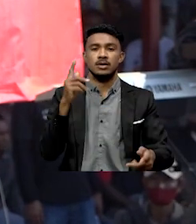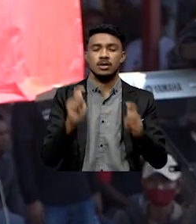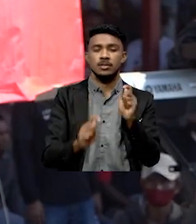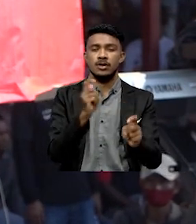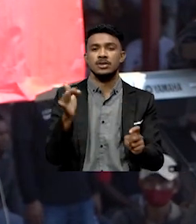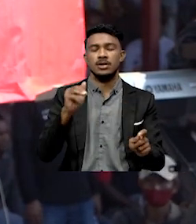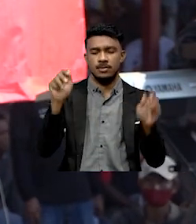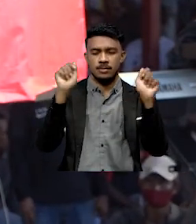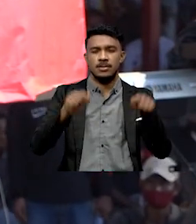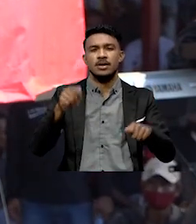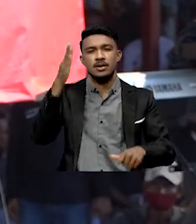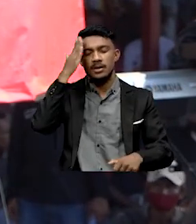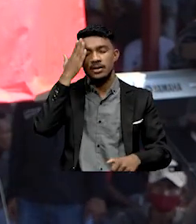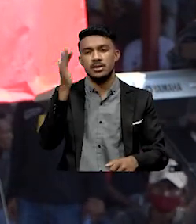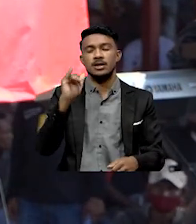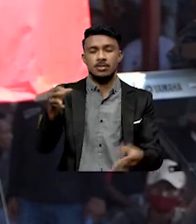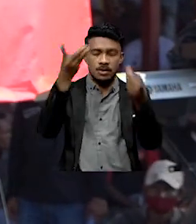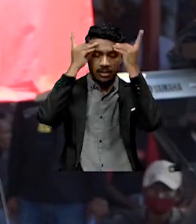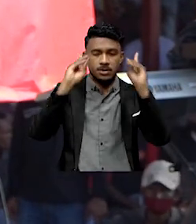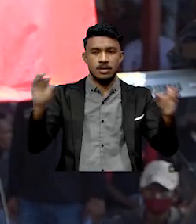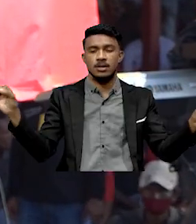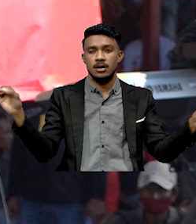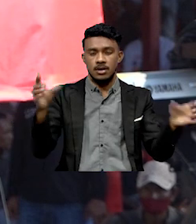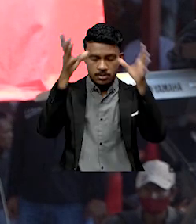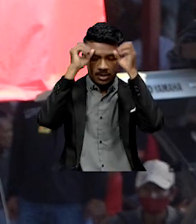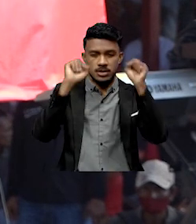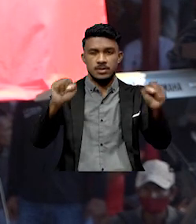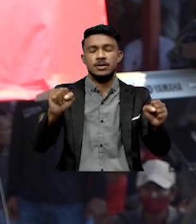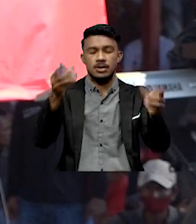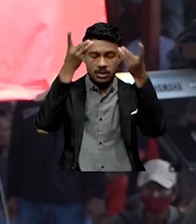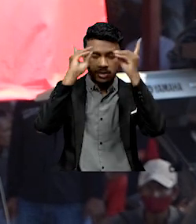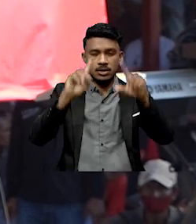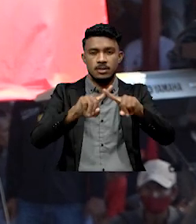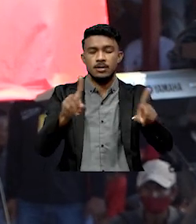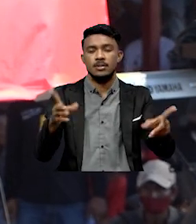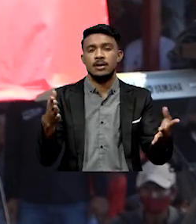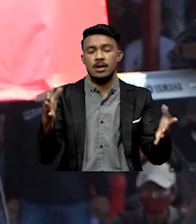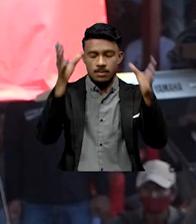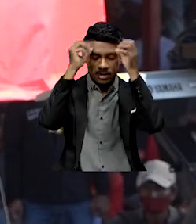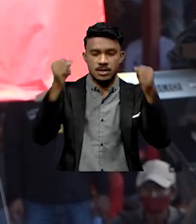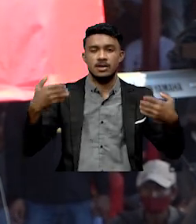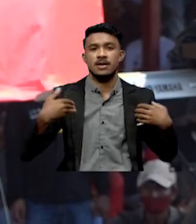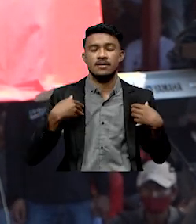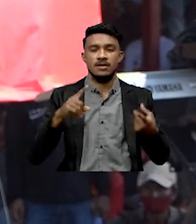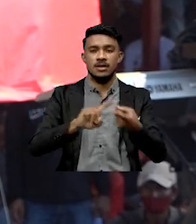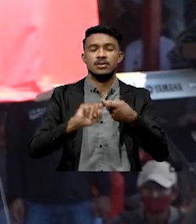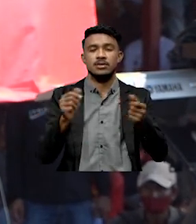juizi sira maktesi, laos presidente da republika maktesi. Mai be, presidente iha relasan ho tribunai